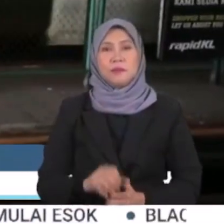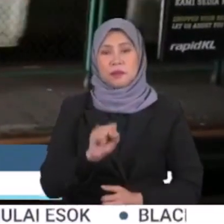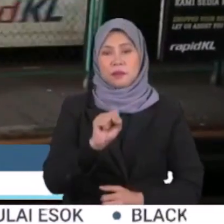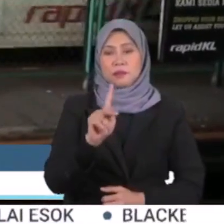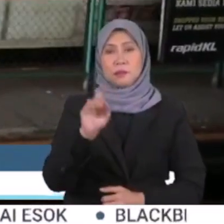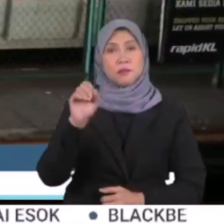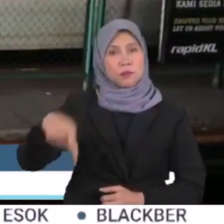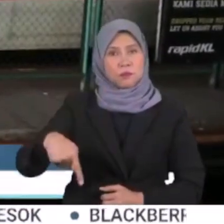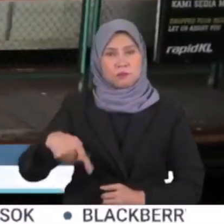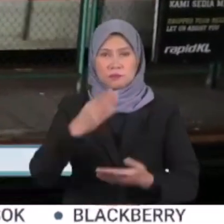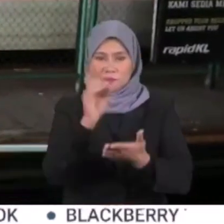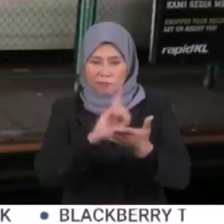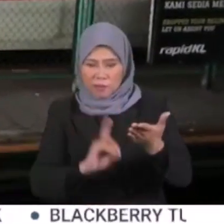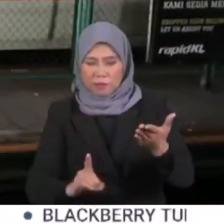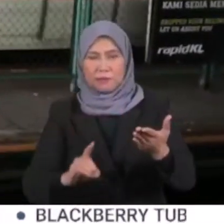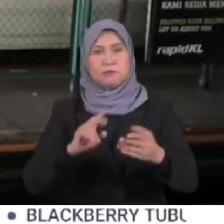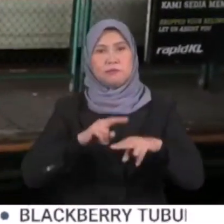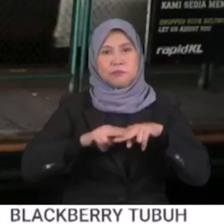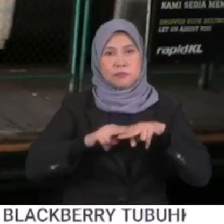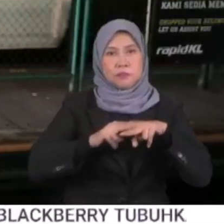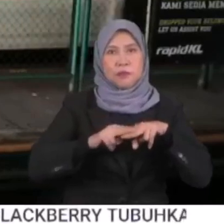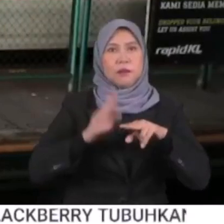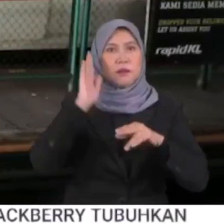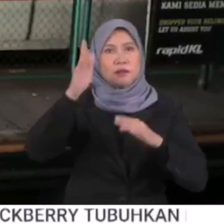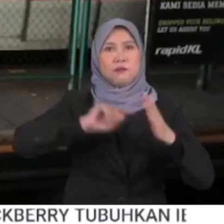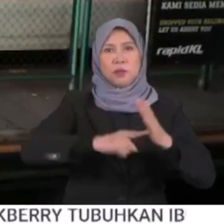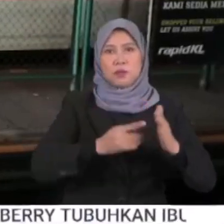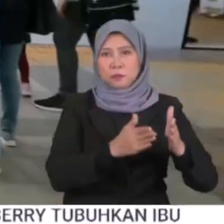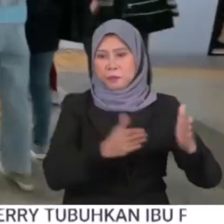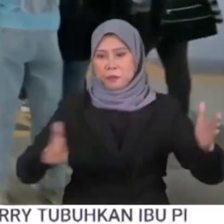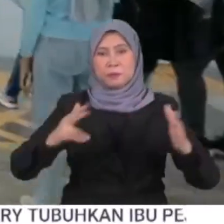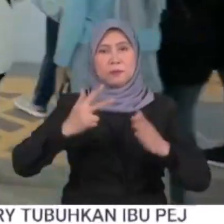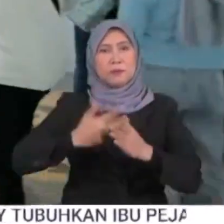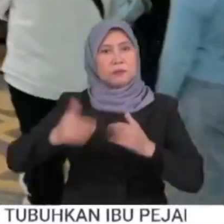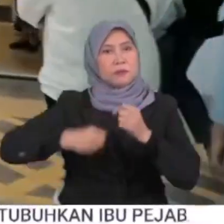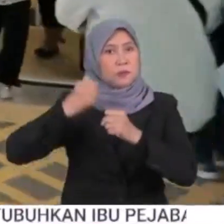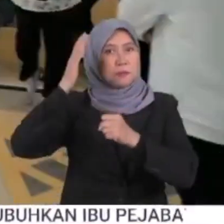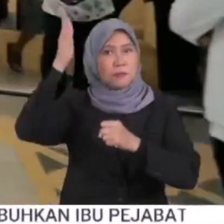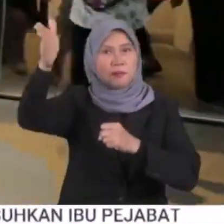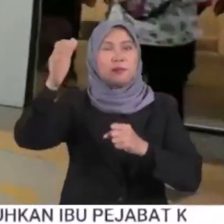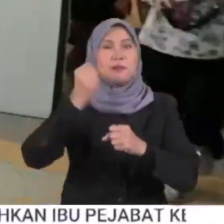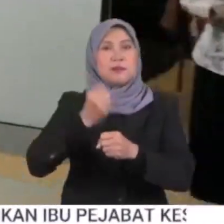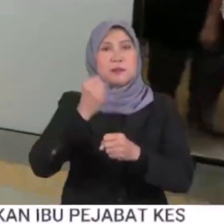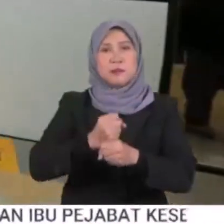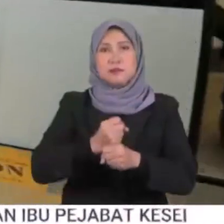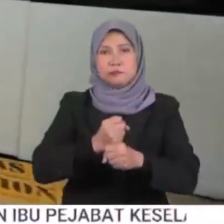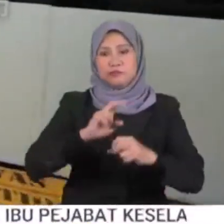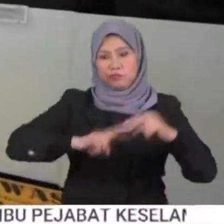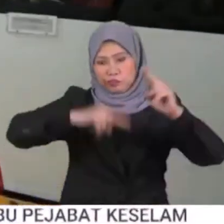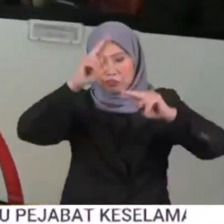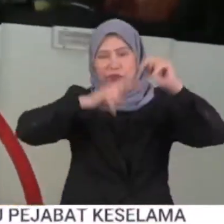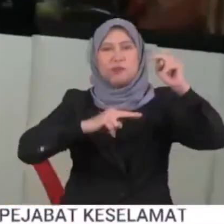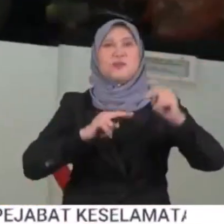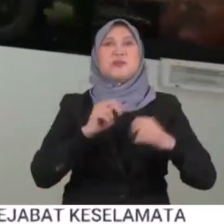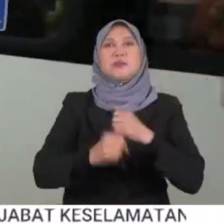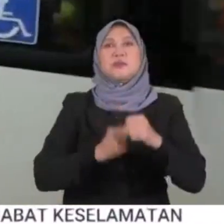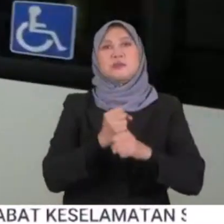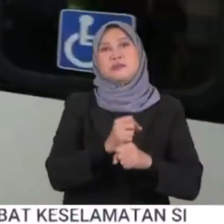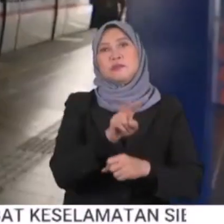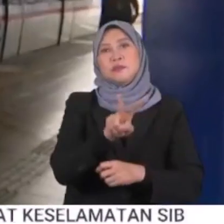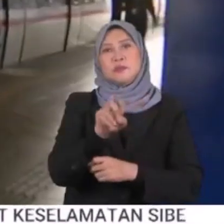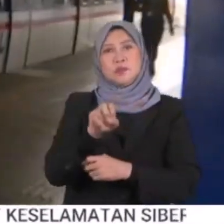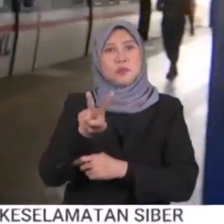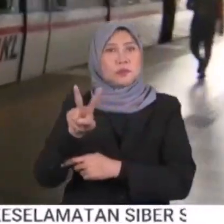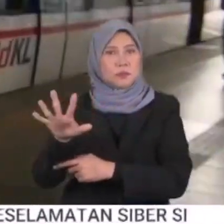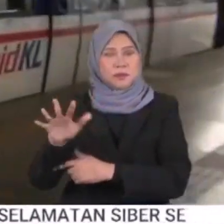Skop reka bentuk stesen akan bermula suku pertama tahun depan, manakala kerja-kerja fizikal pada suku keempat 2025